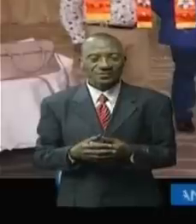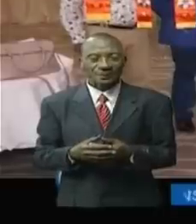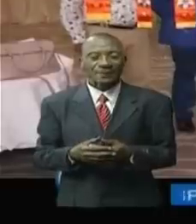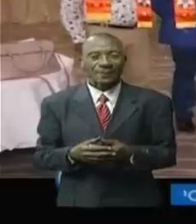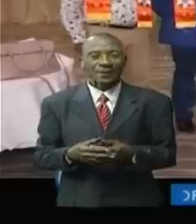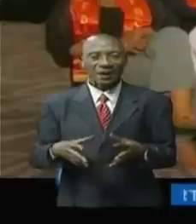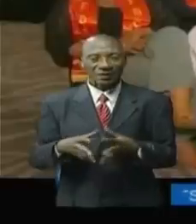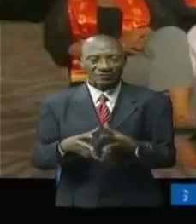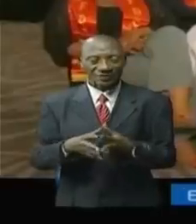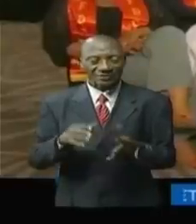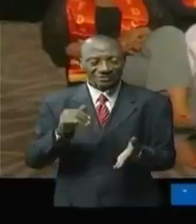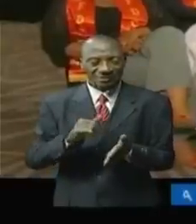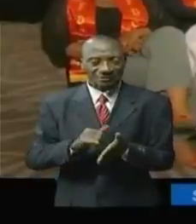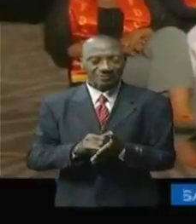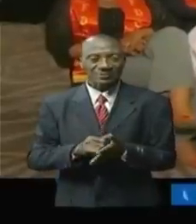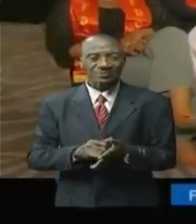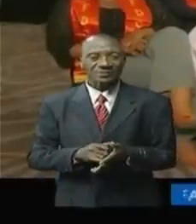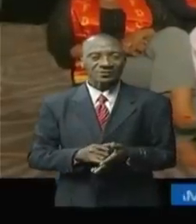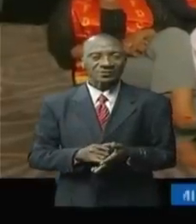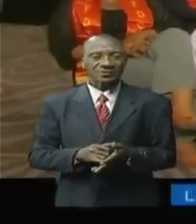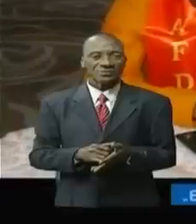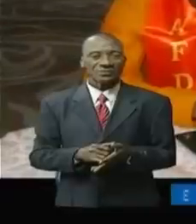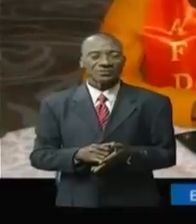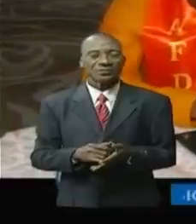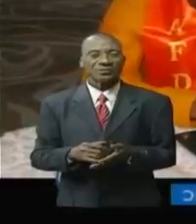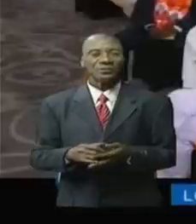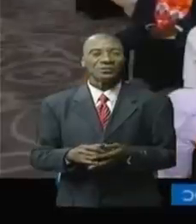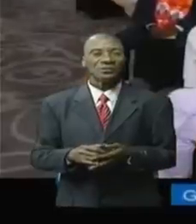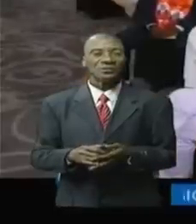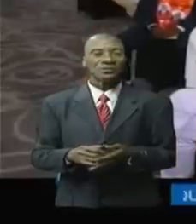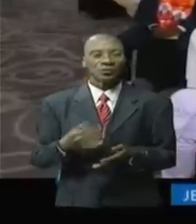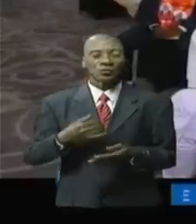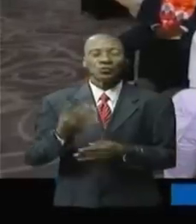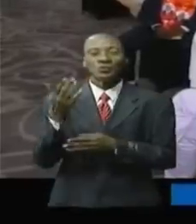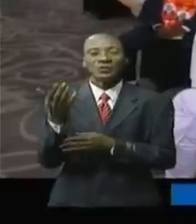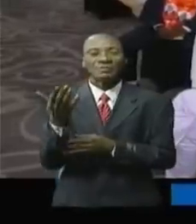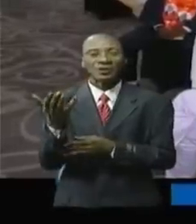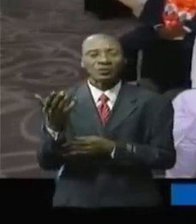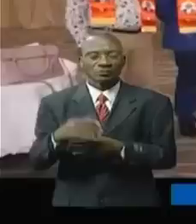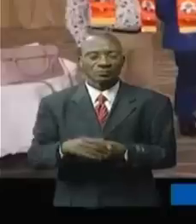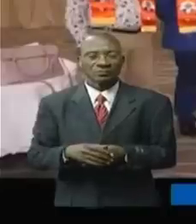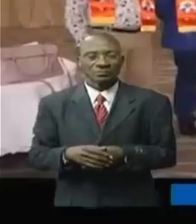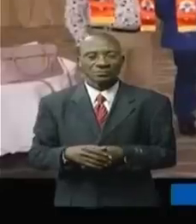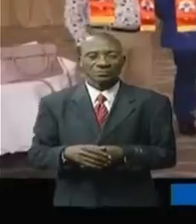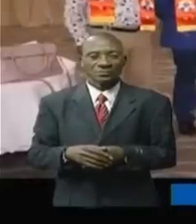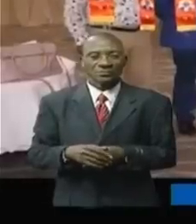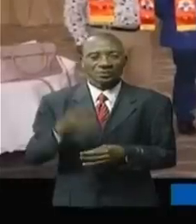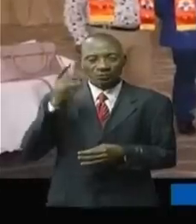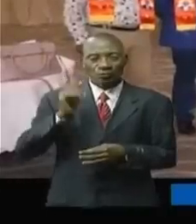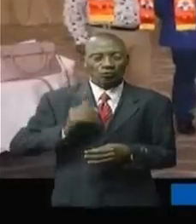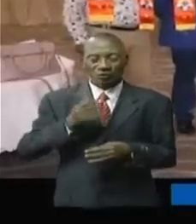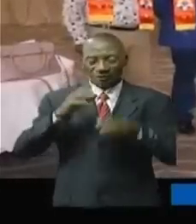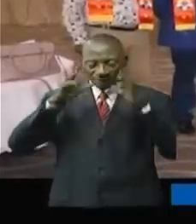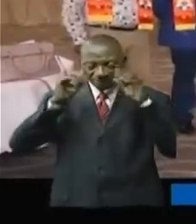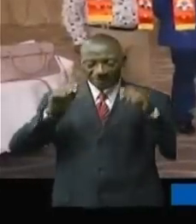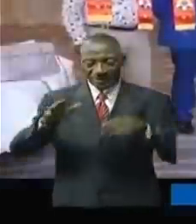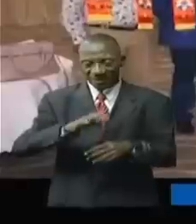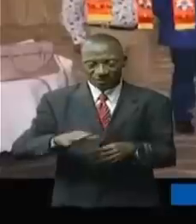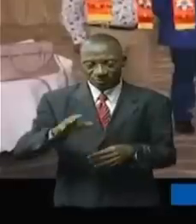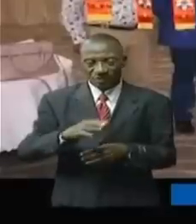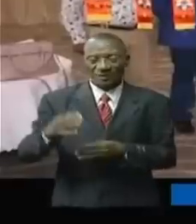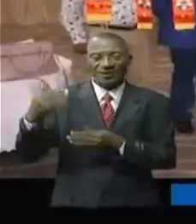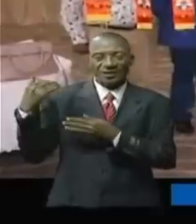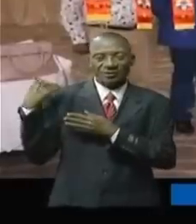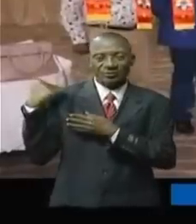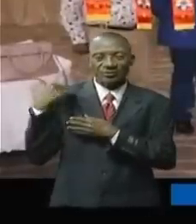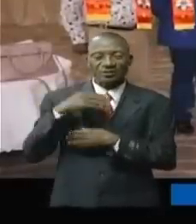même occasion nos hommages les plus déférents. Sollicitons de notre président national et autorité morale